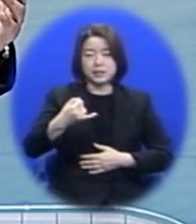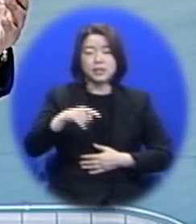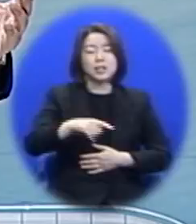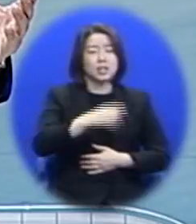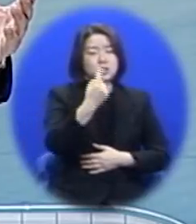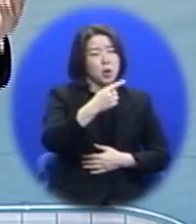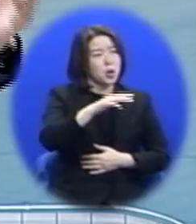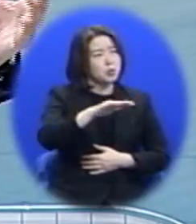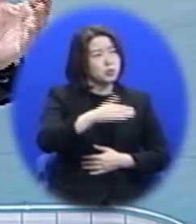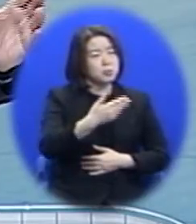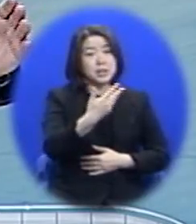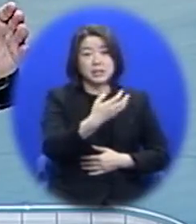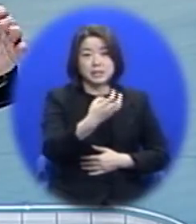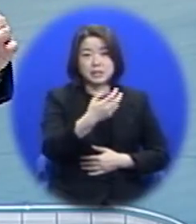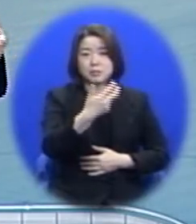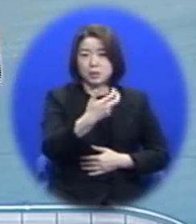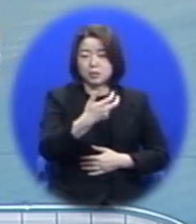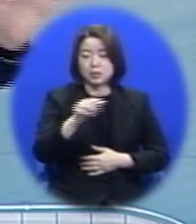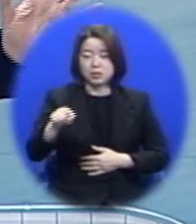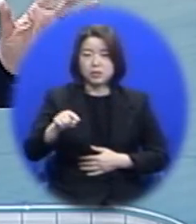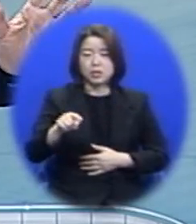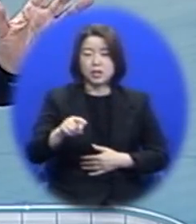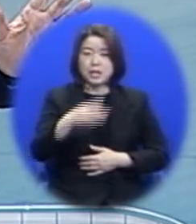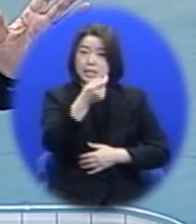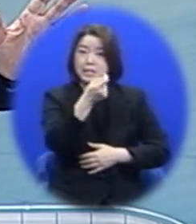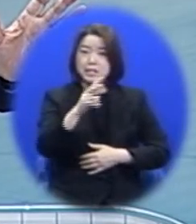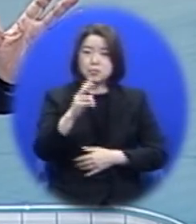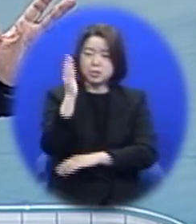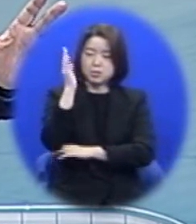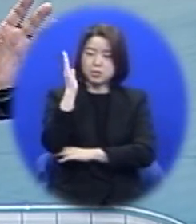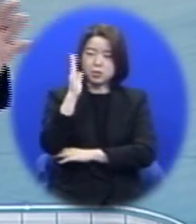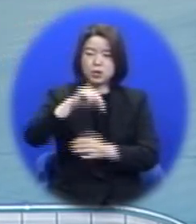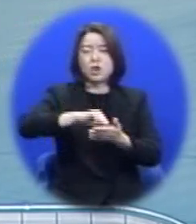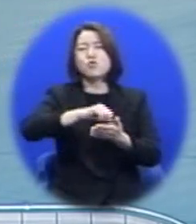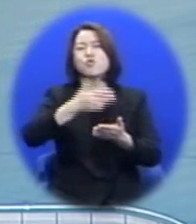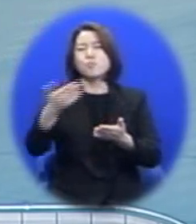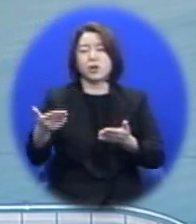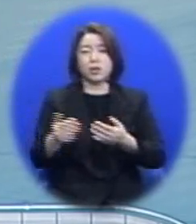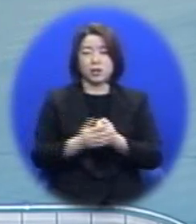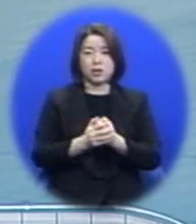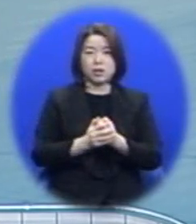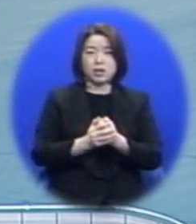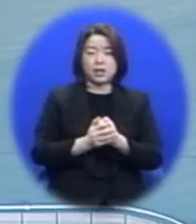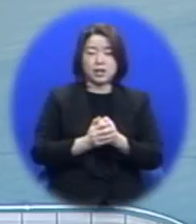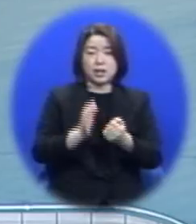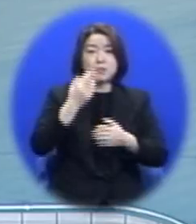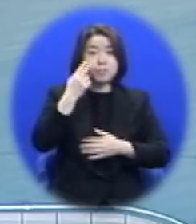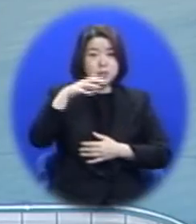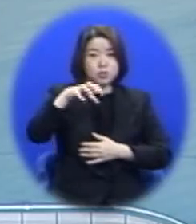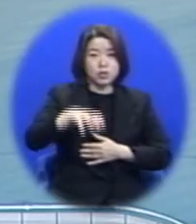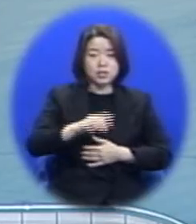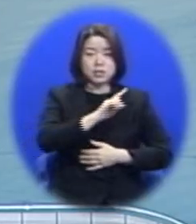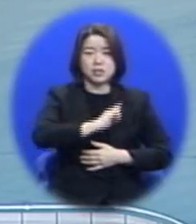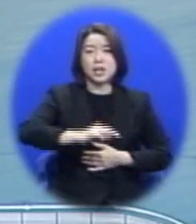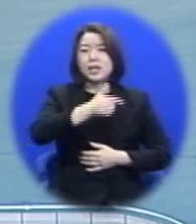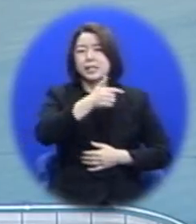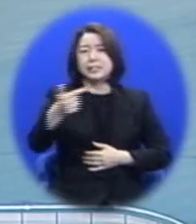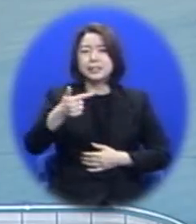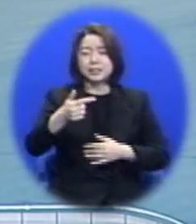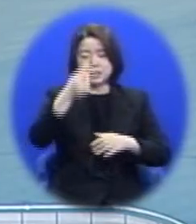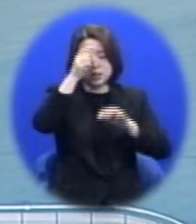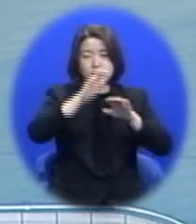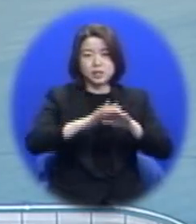TV 설교가로 유명한 사람이었어요. 미국에서 가장 큰 예배당을 짓고 있었습니다. 그런데